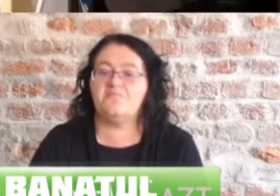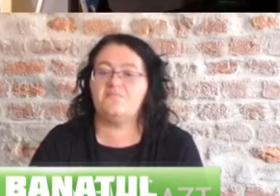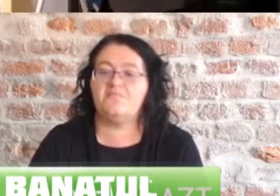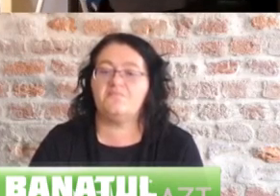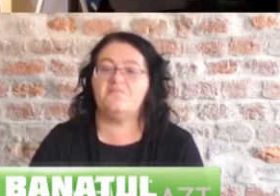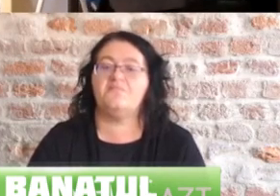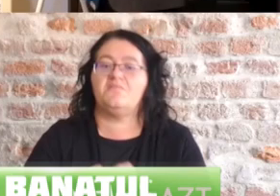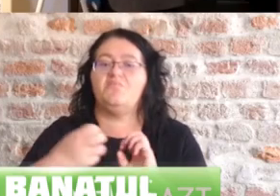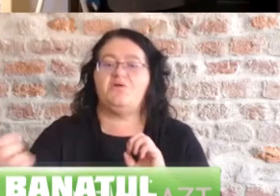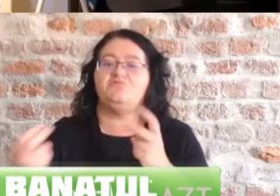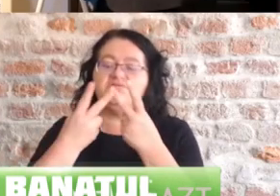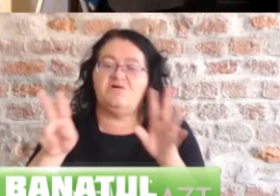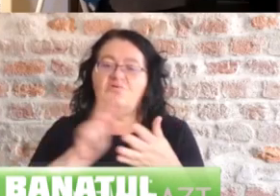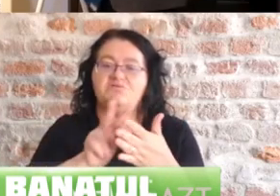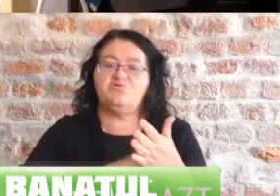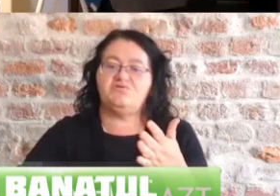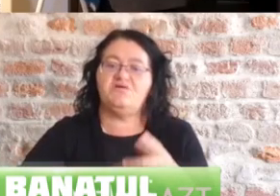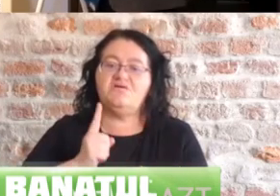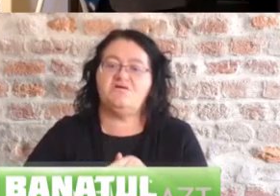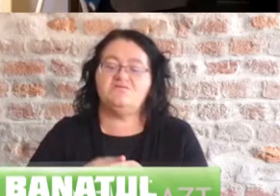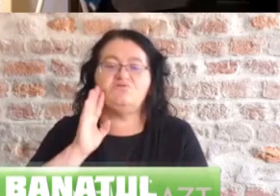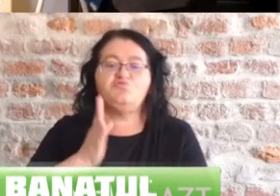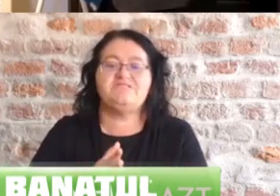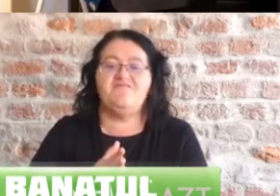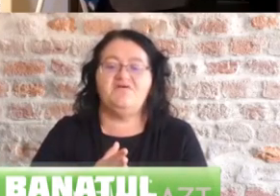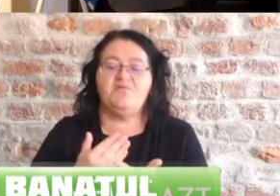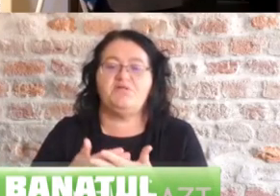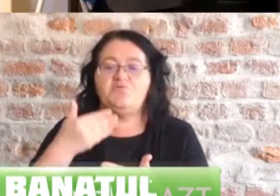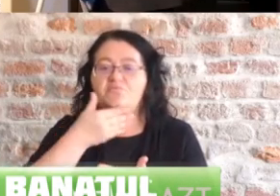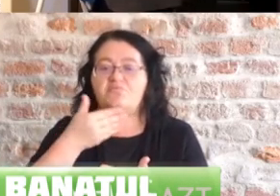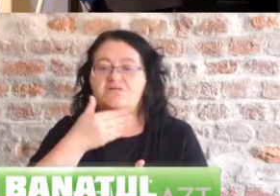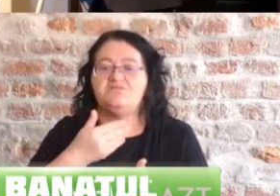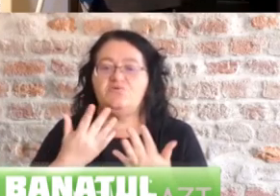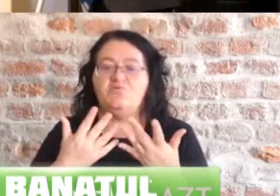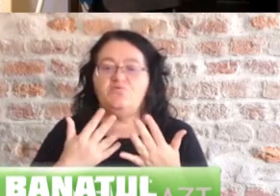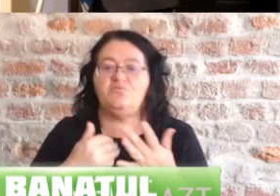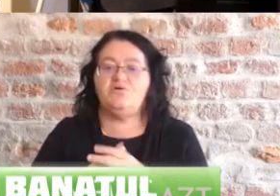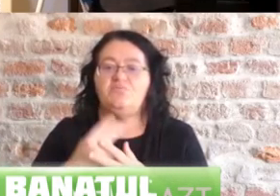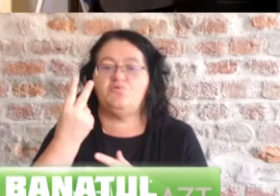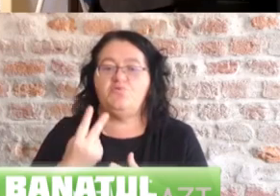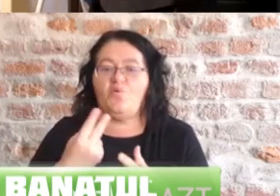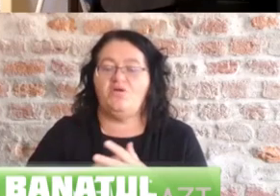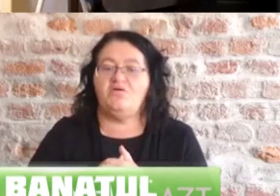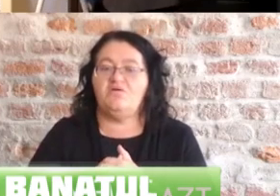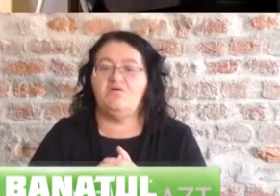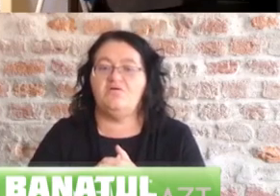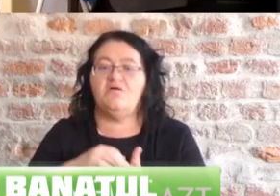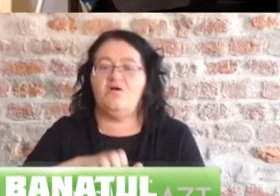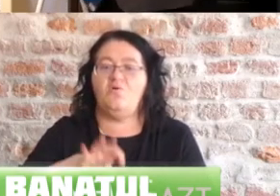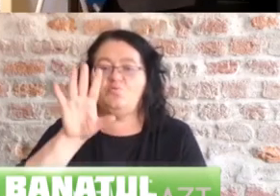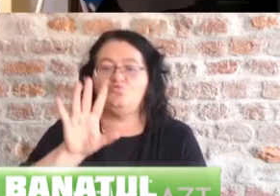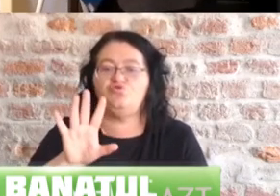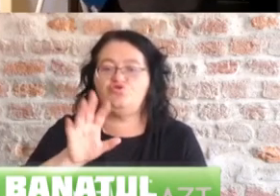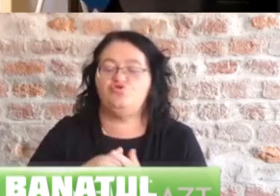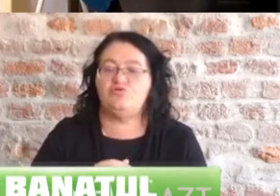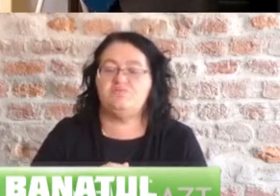o să mai prelungesc, o să citesc justificarea pentru mențiunea cu numărul 2. Da.